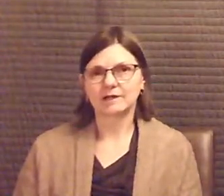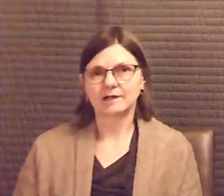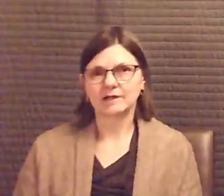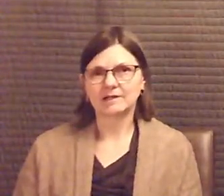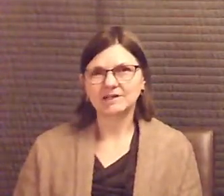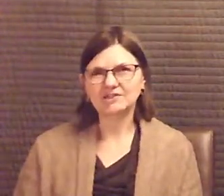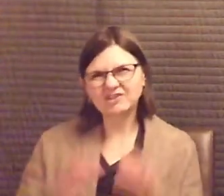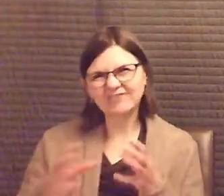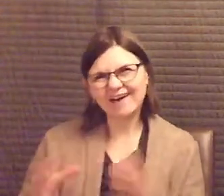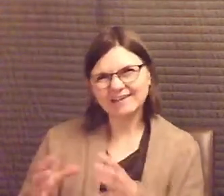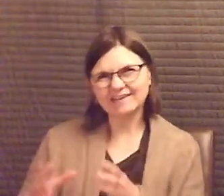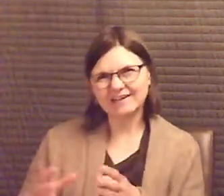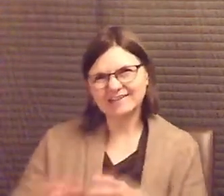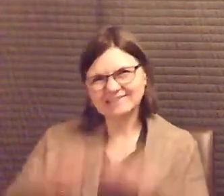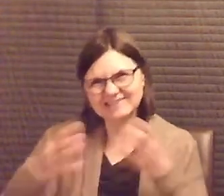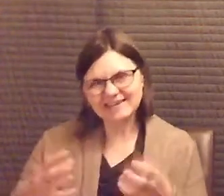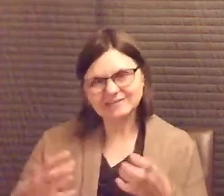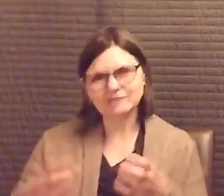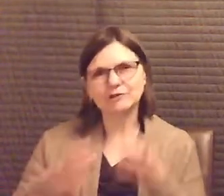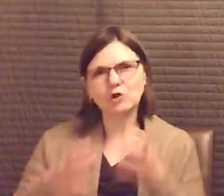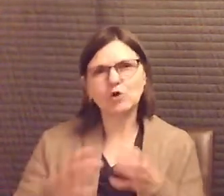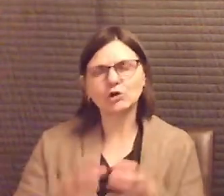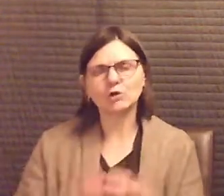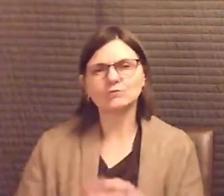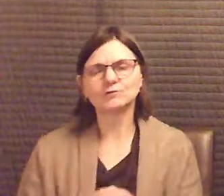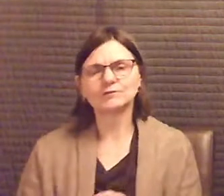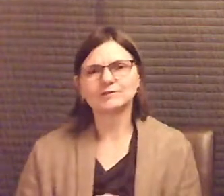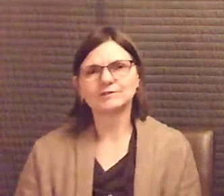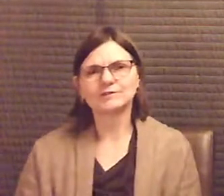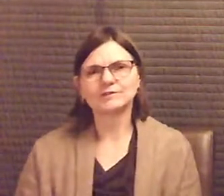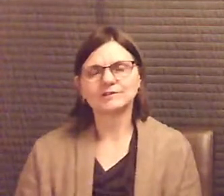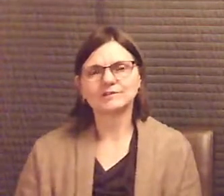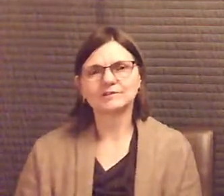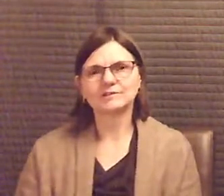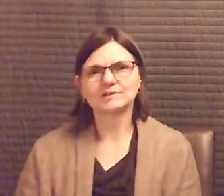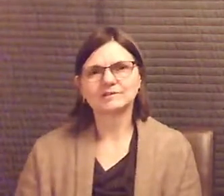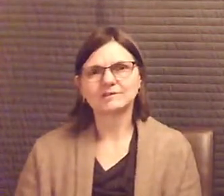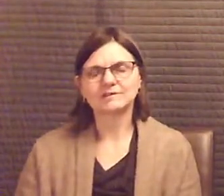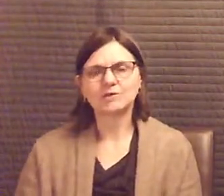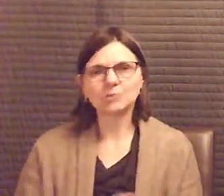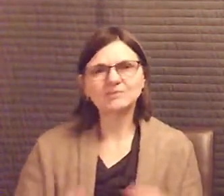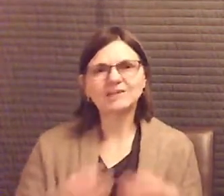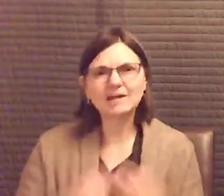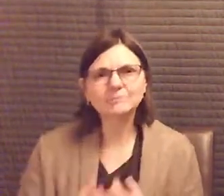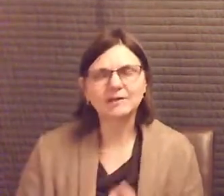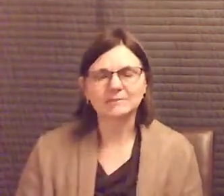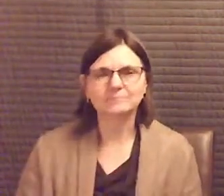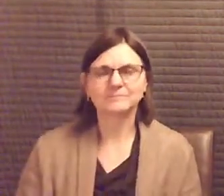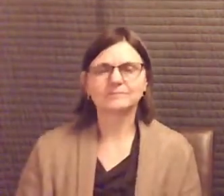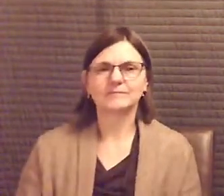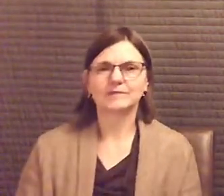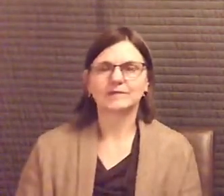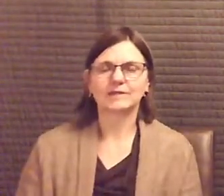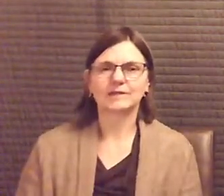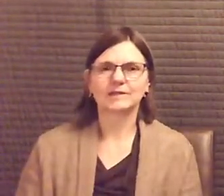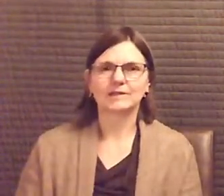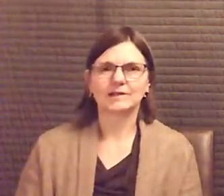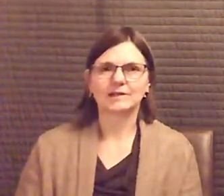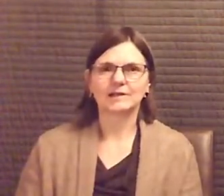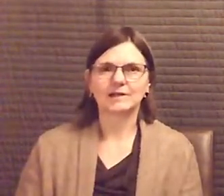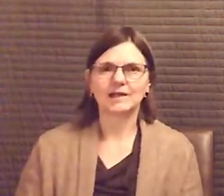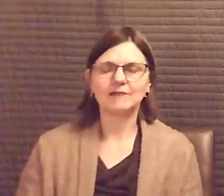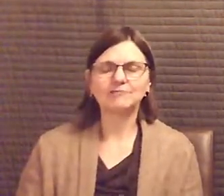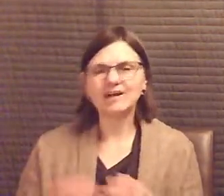aanbieding het kwade het slechte van ongeloof dit werd reeds de h want die had en harddance